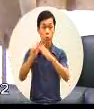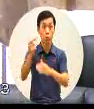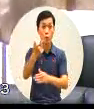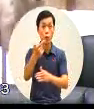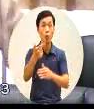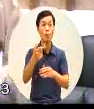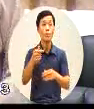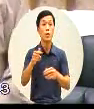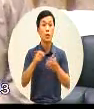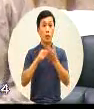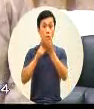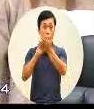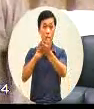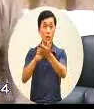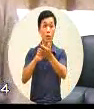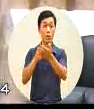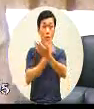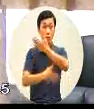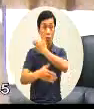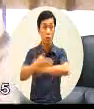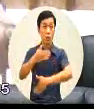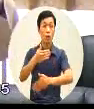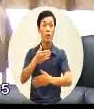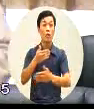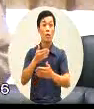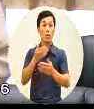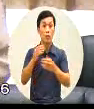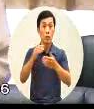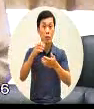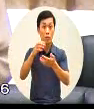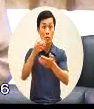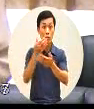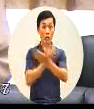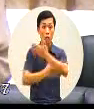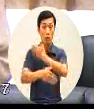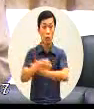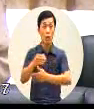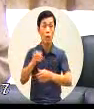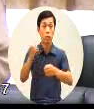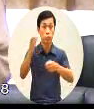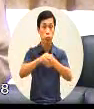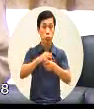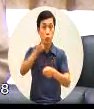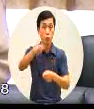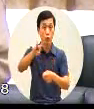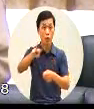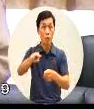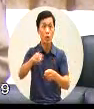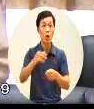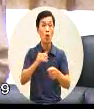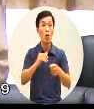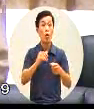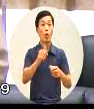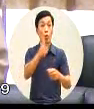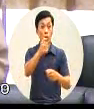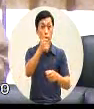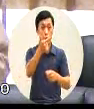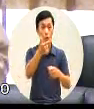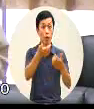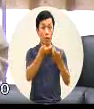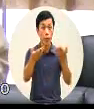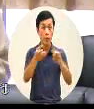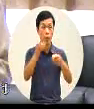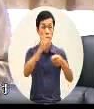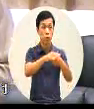以上信心障碍的人吼，啊，伫50分至55分啊，补助2000，56分以上加上补